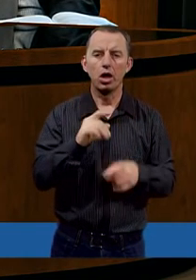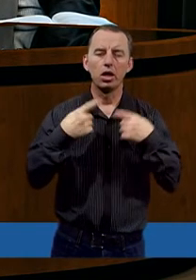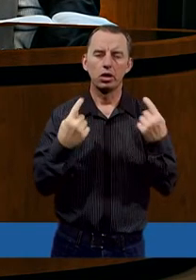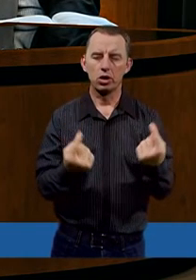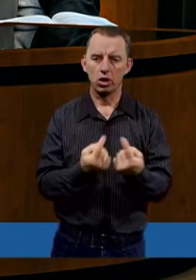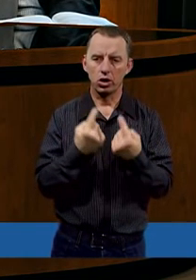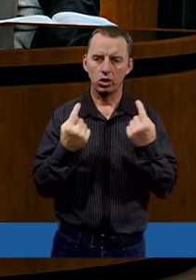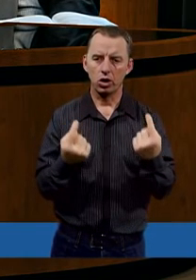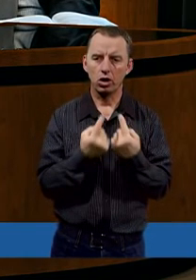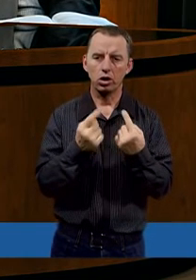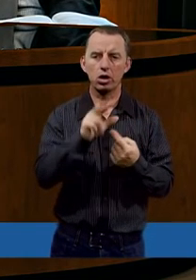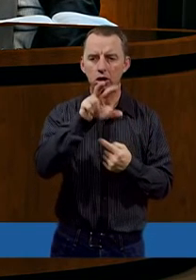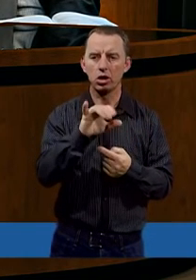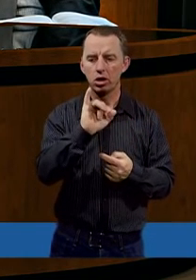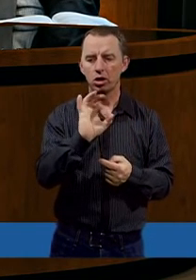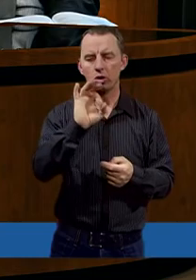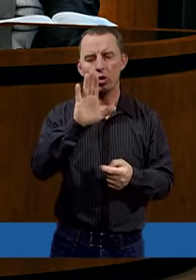sytuacji Hioba,